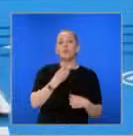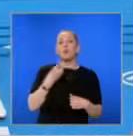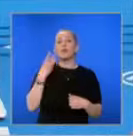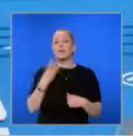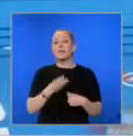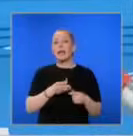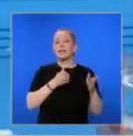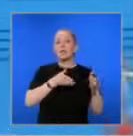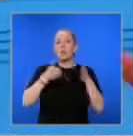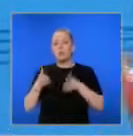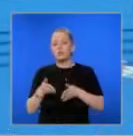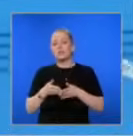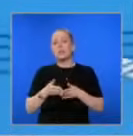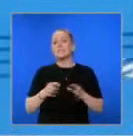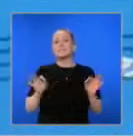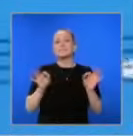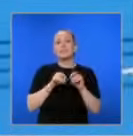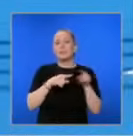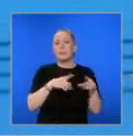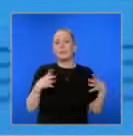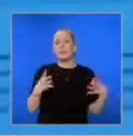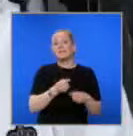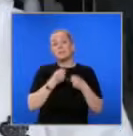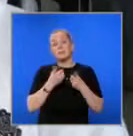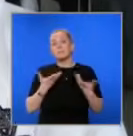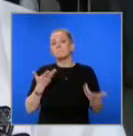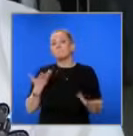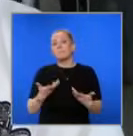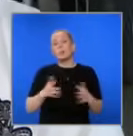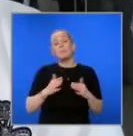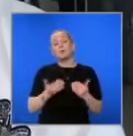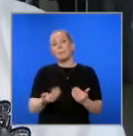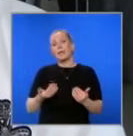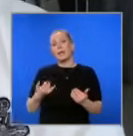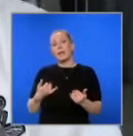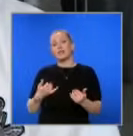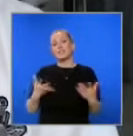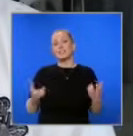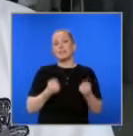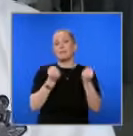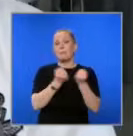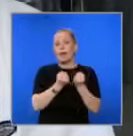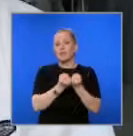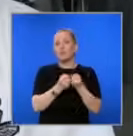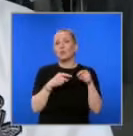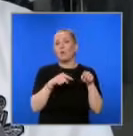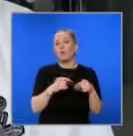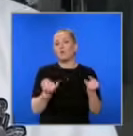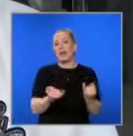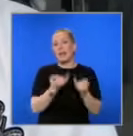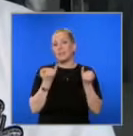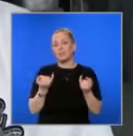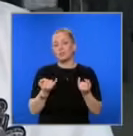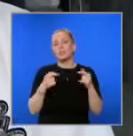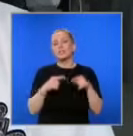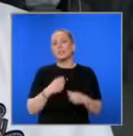взехме. Може би е прекалено рано, за да вземе квота толкова лесно. Така бих си изказал. Ще стане по трудния